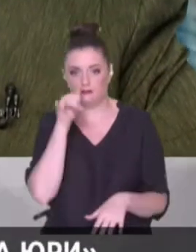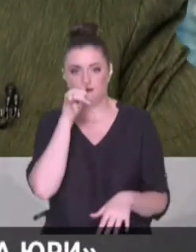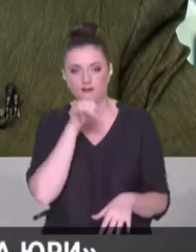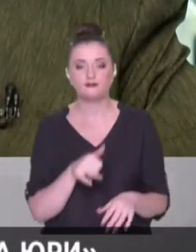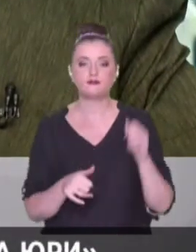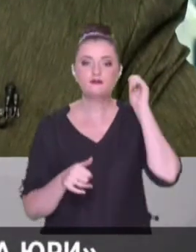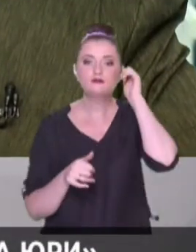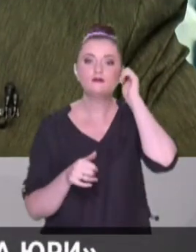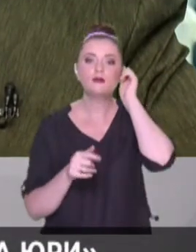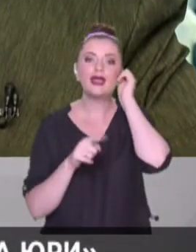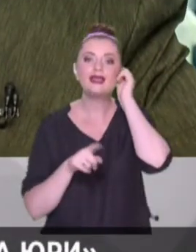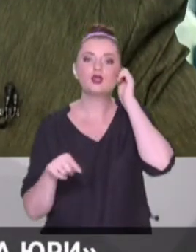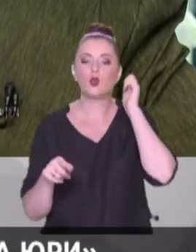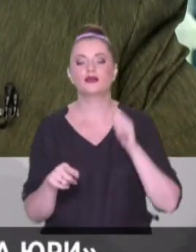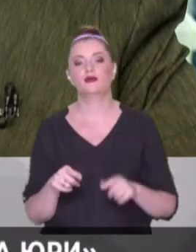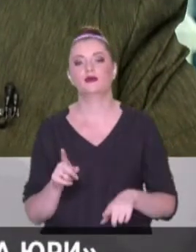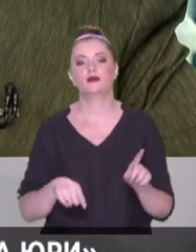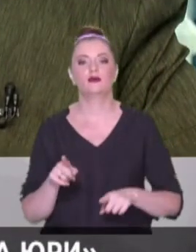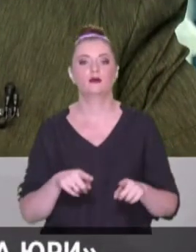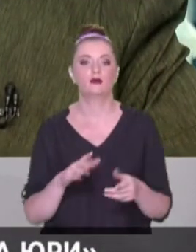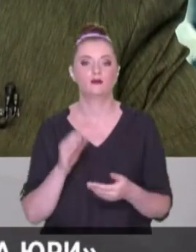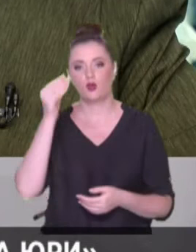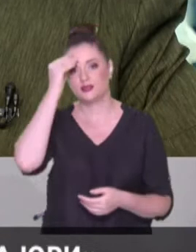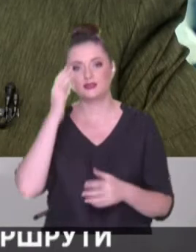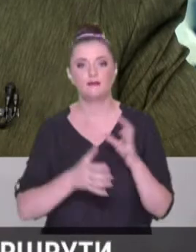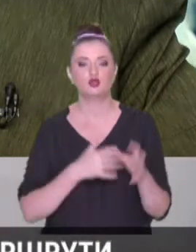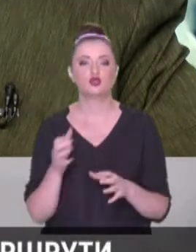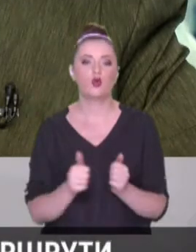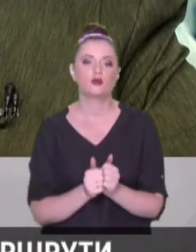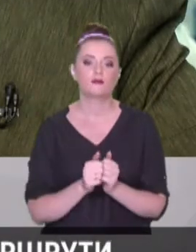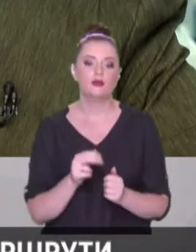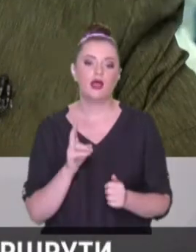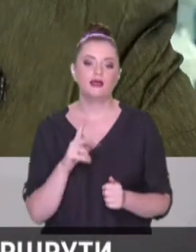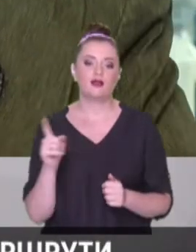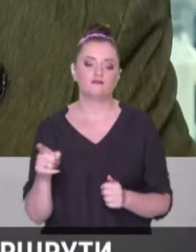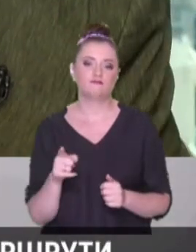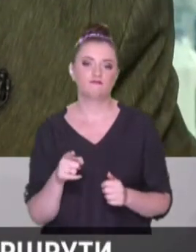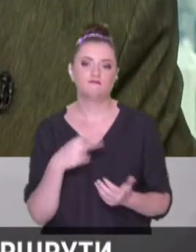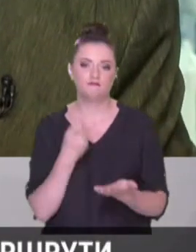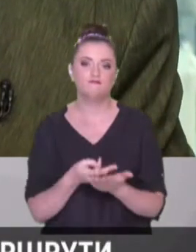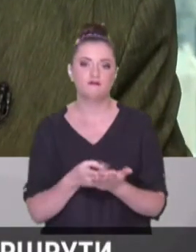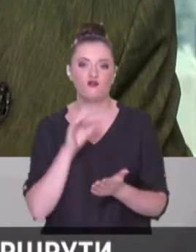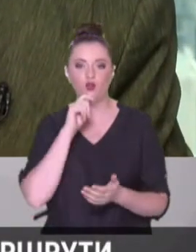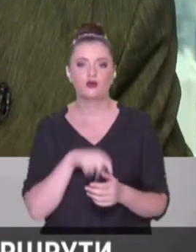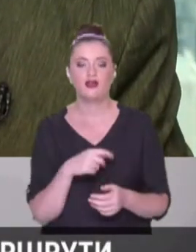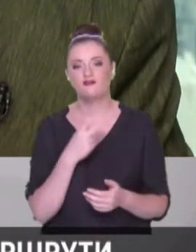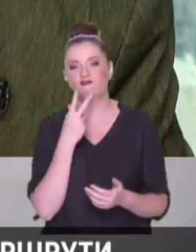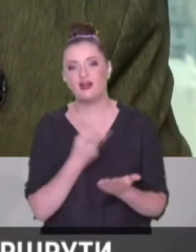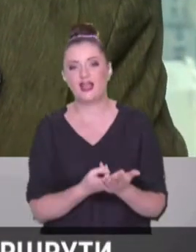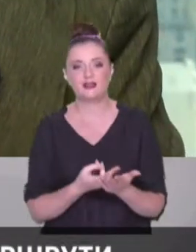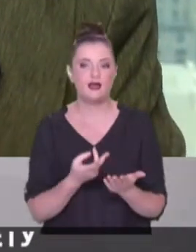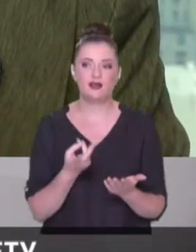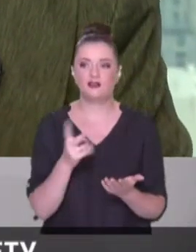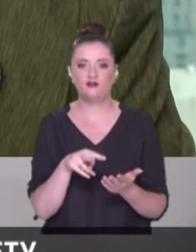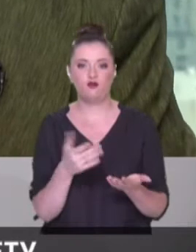Знаєте, іноді позиція міжнародних партнерів, принаймні, як вона ретранслюється в Україні, виглядає дуже двояко. З однієї сторони,